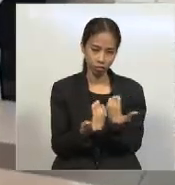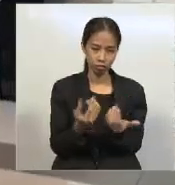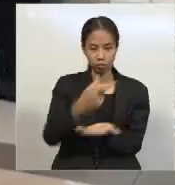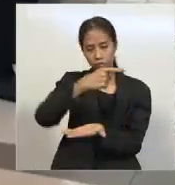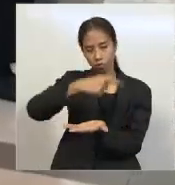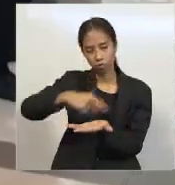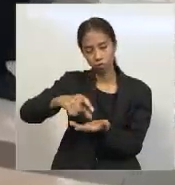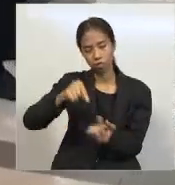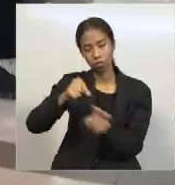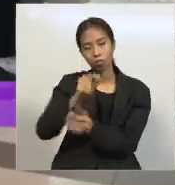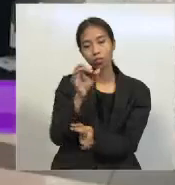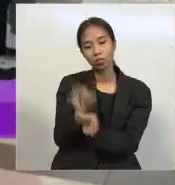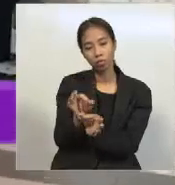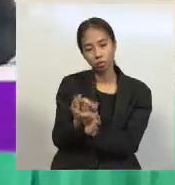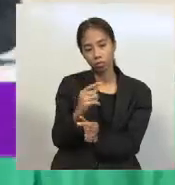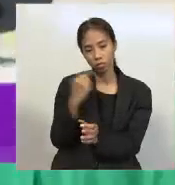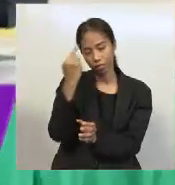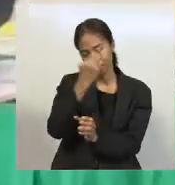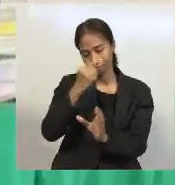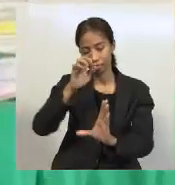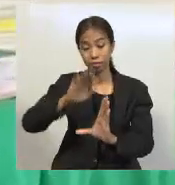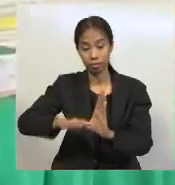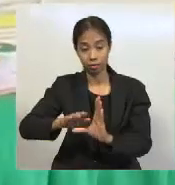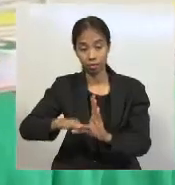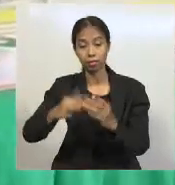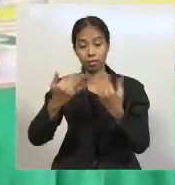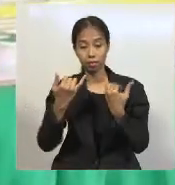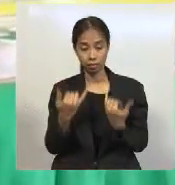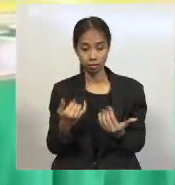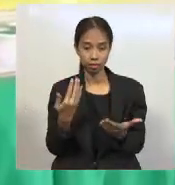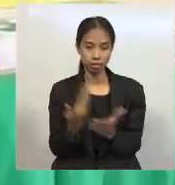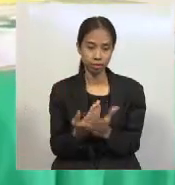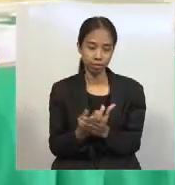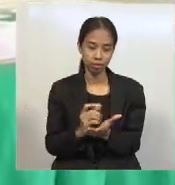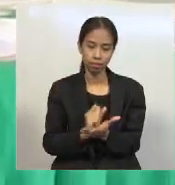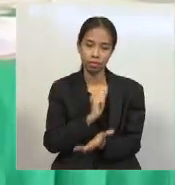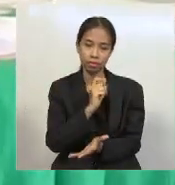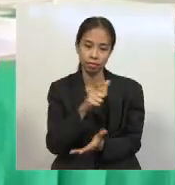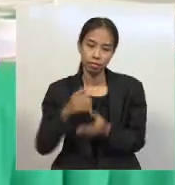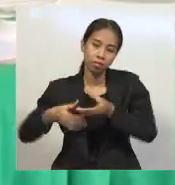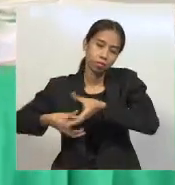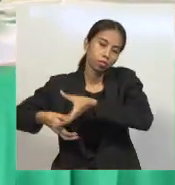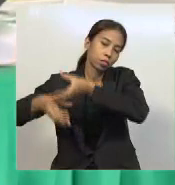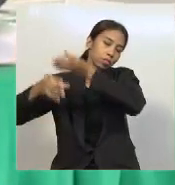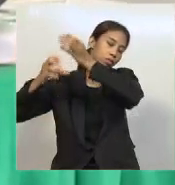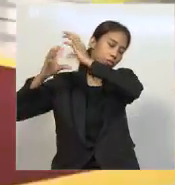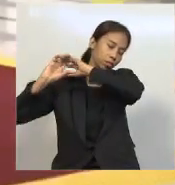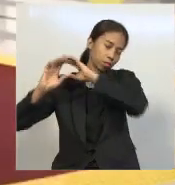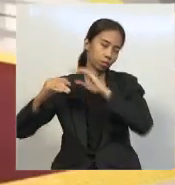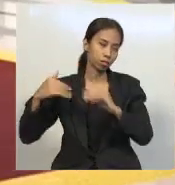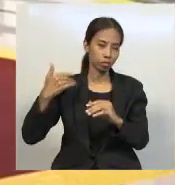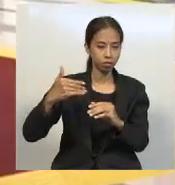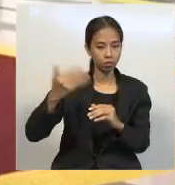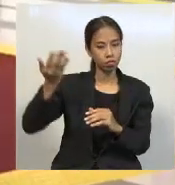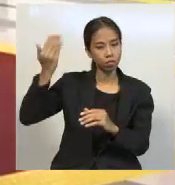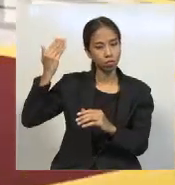ารของผู้มีสิทธิ์ตามที่ได้ยื่นลงทะเบียนไว้ในวันนี้เป็นการจ่ายเงินย้อนหลังให้กับผู้มีสิทธิ์เป็นรายกรณีจนถึงเดือน